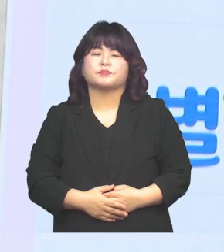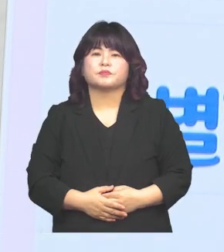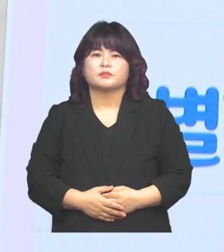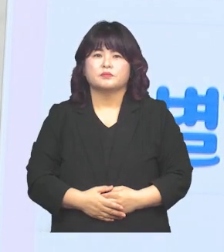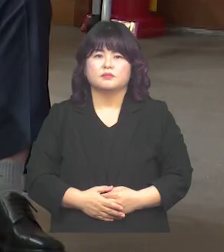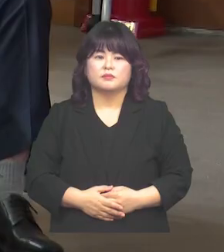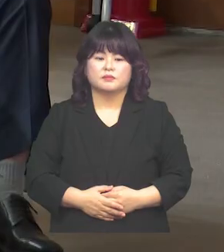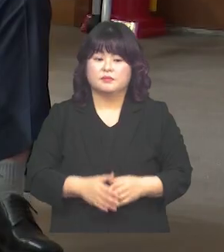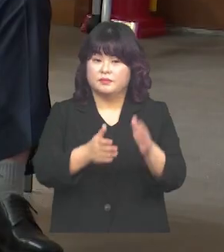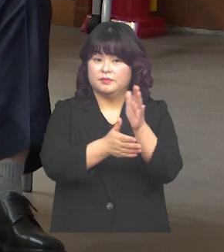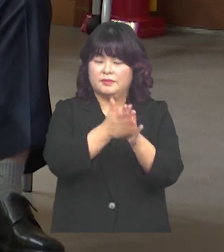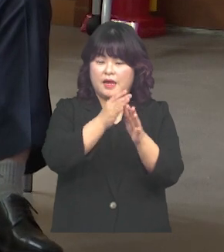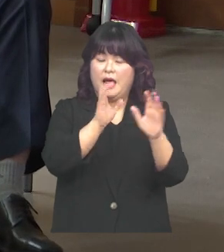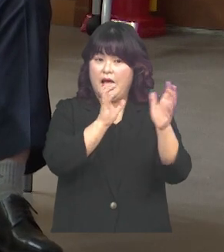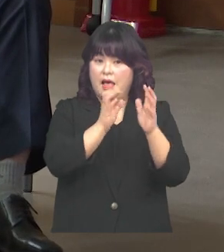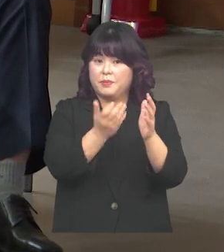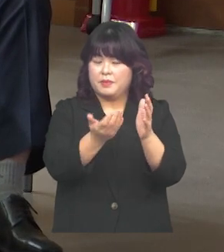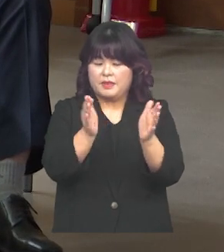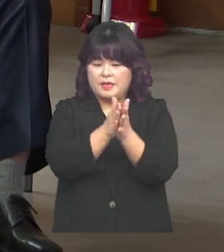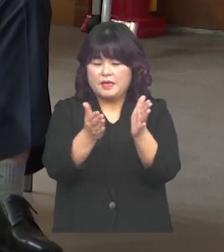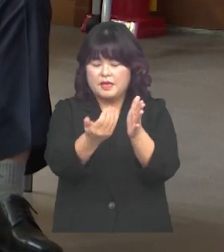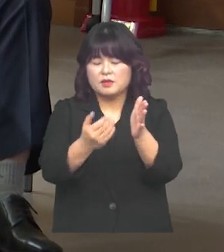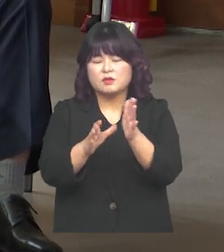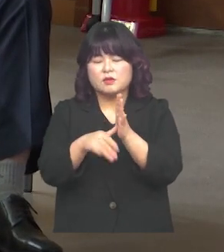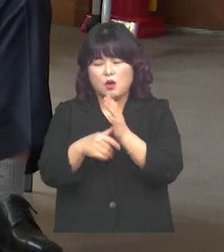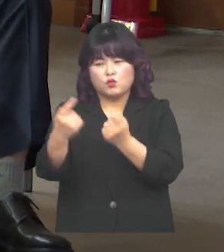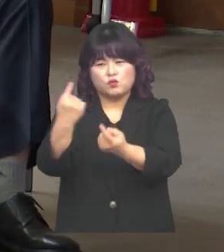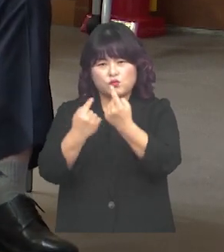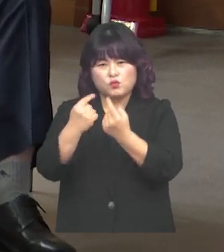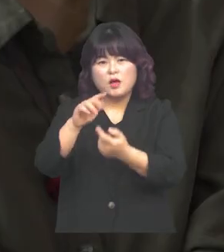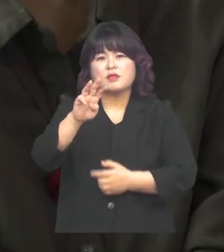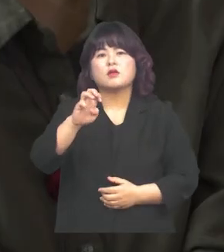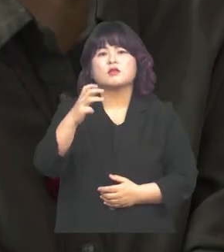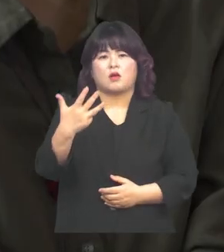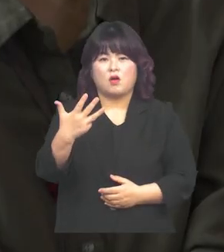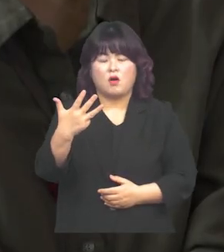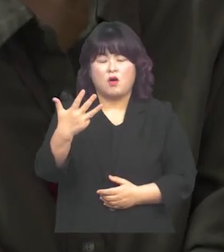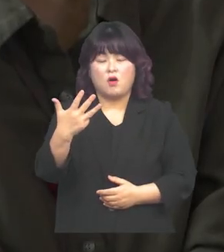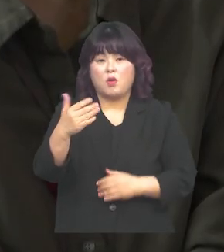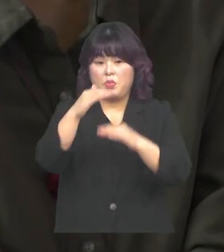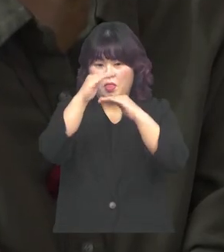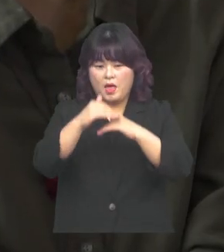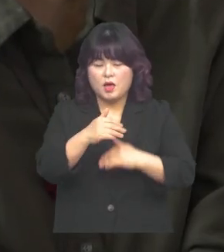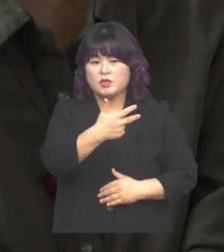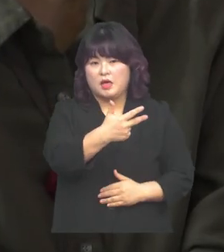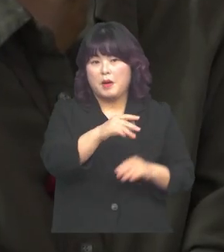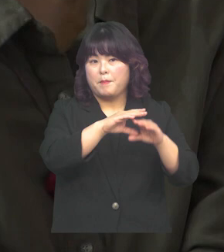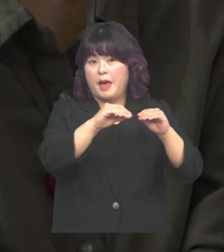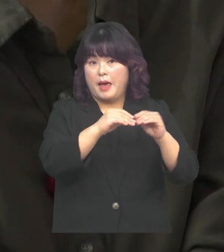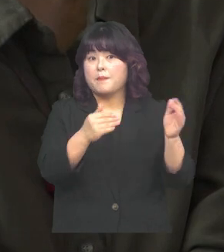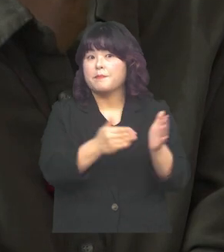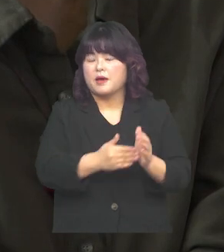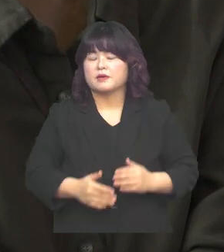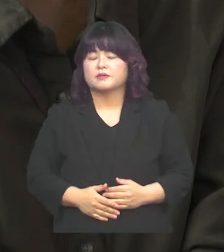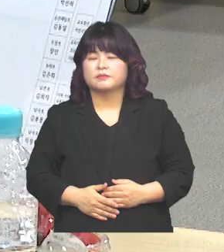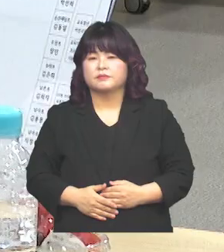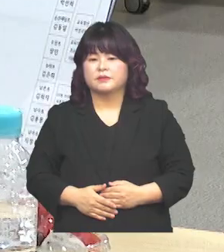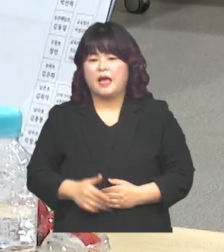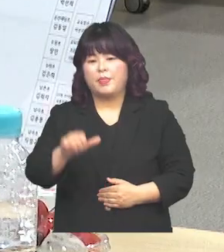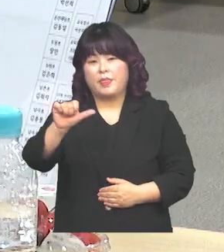좋겠습니다. 시는 간담회에 앞서 접수한 총 38건의 건의사항 중 7건은 처리를